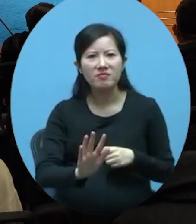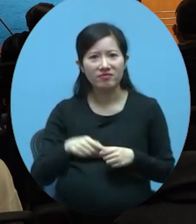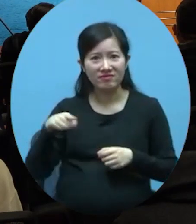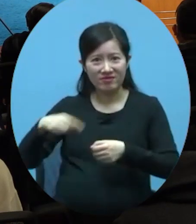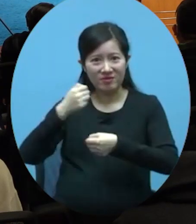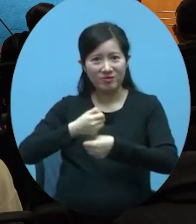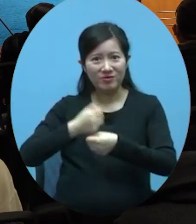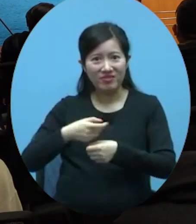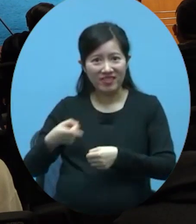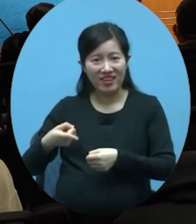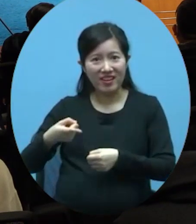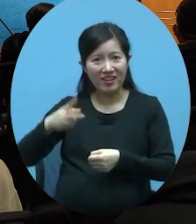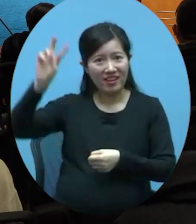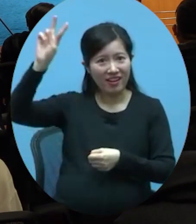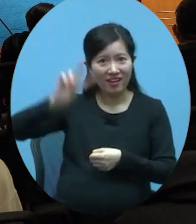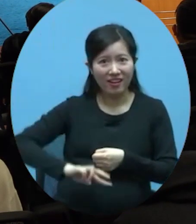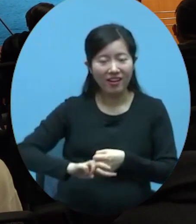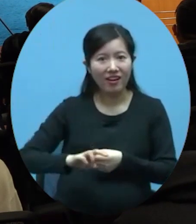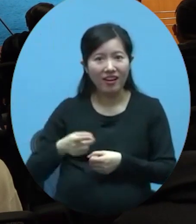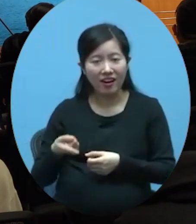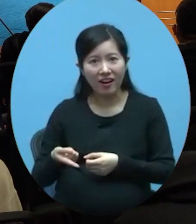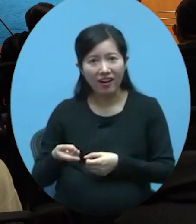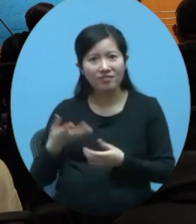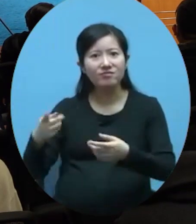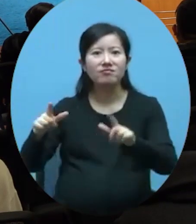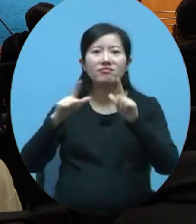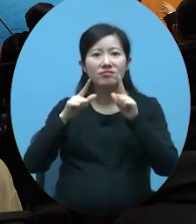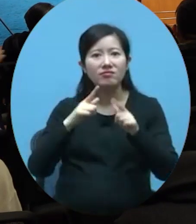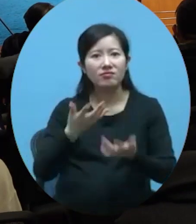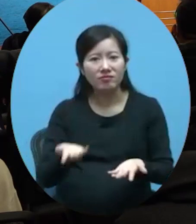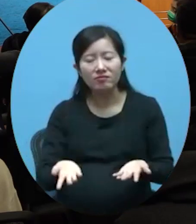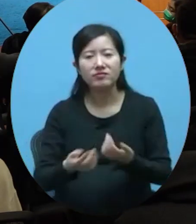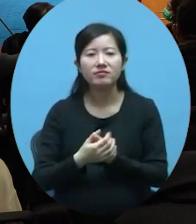一贯的做法来的呢你们有什么回应谢谢